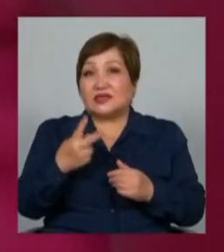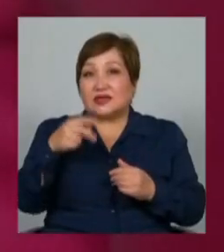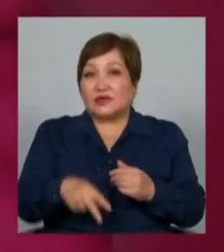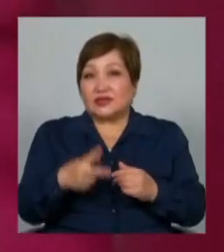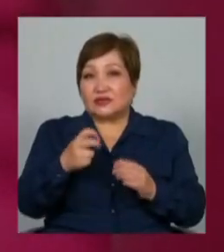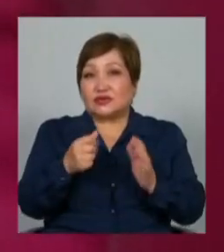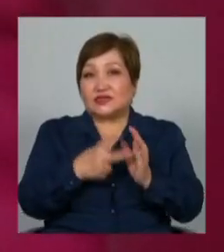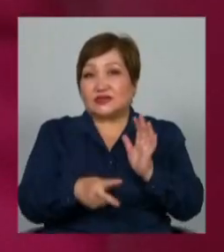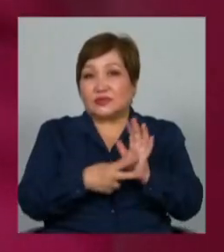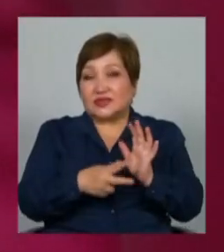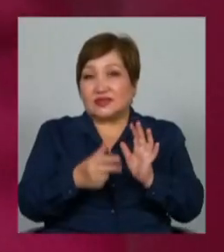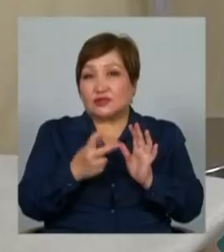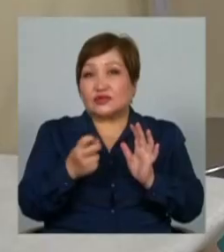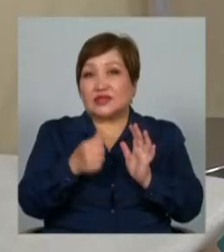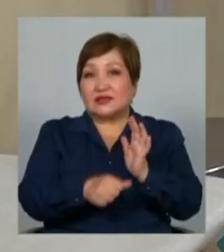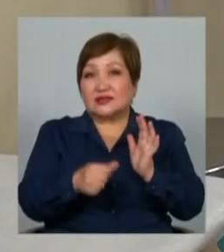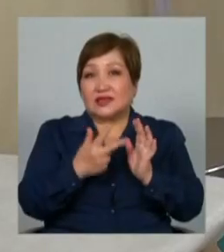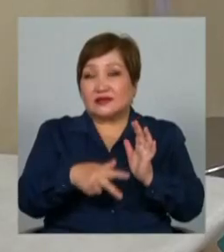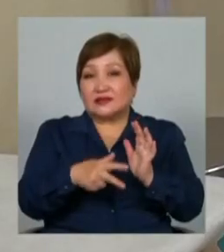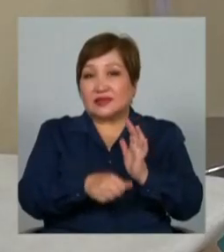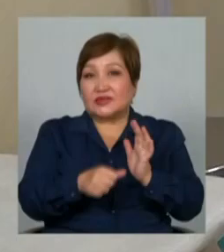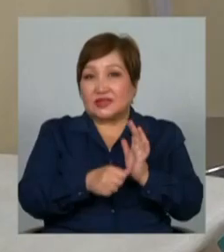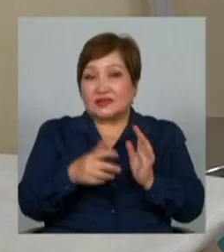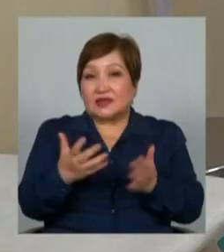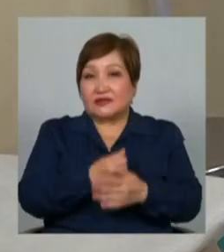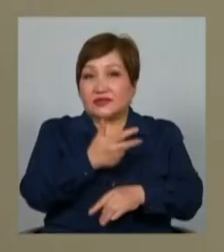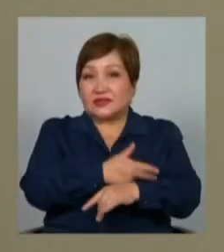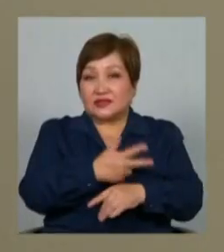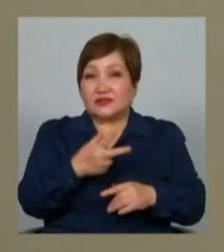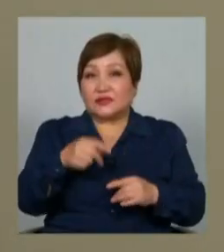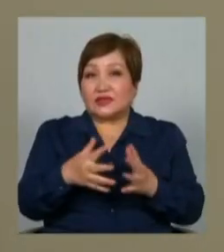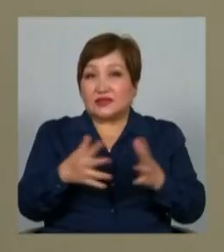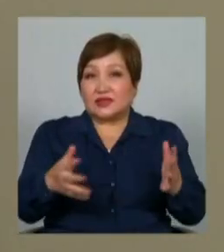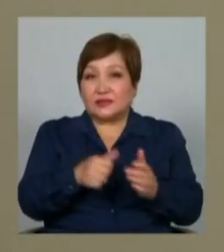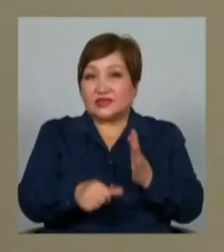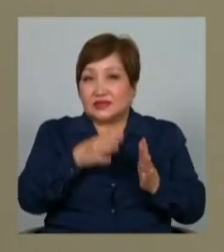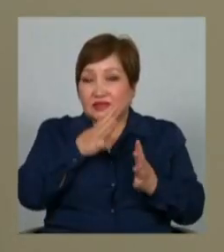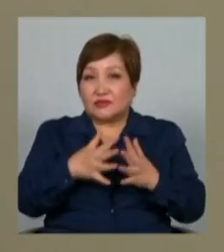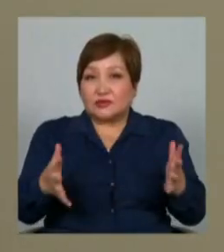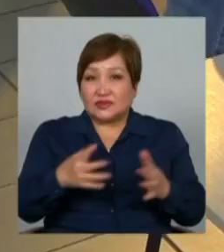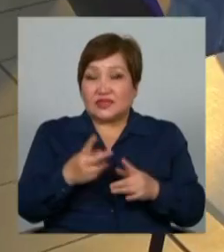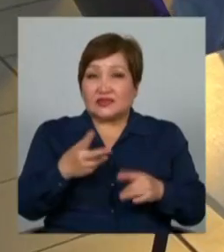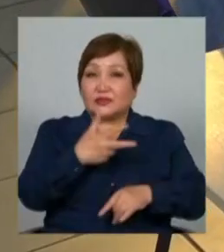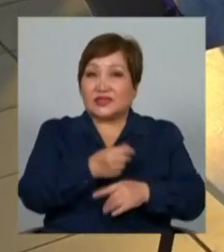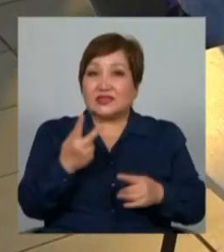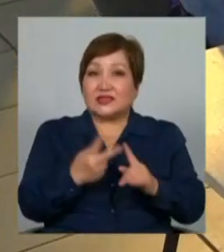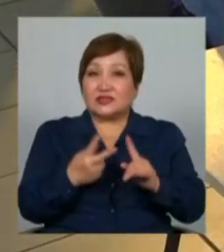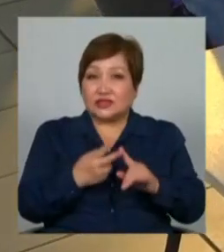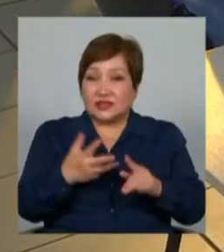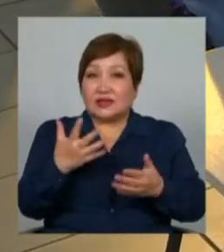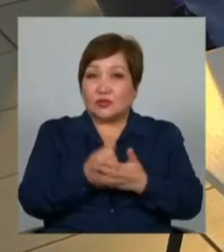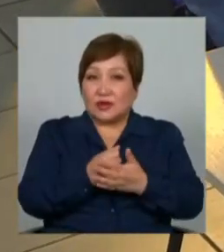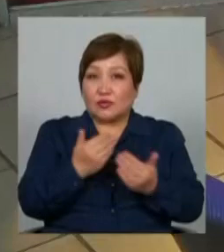238606 алматылық вакцина алған. Оның 30000-нан астамы 60 жастан асқан азаматтар екен. Екпенің екінші компонентін алуға бүгін